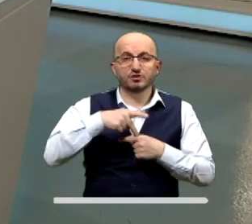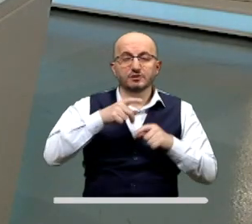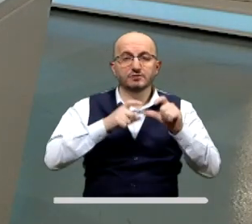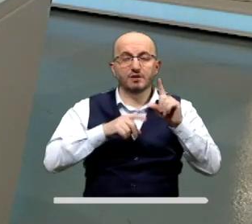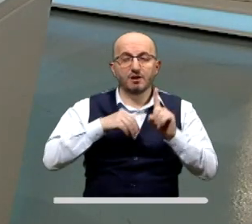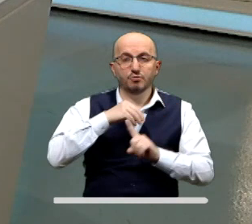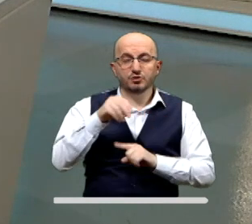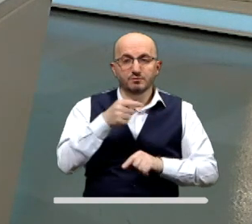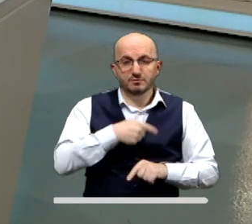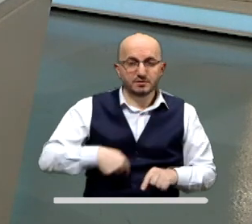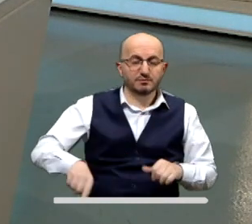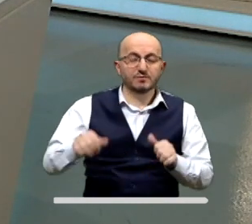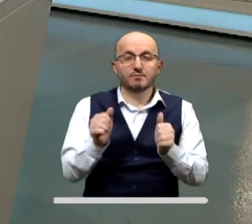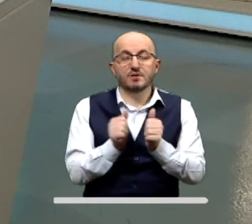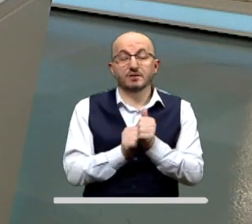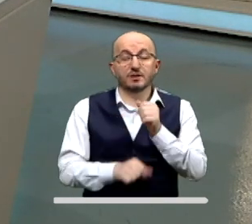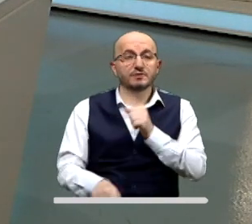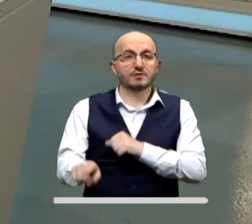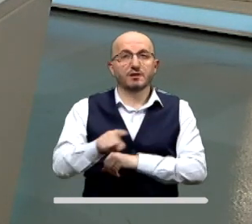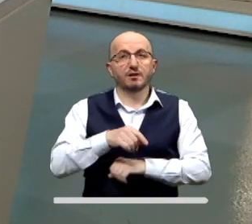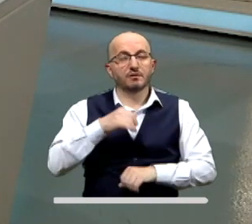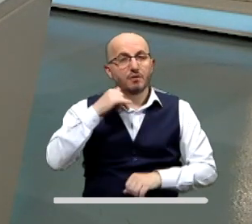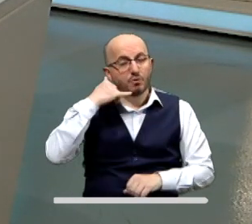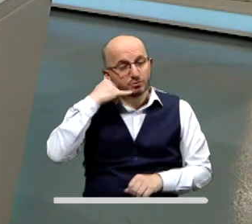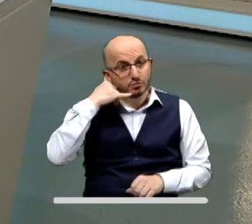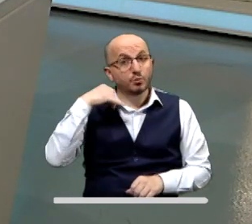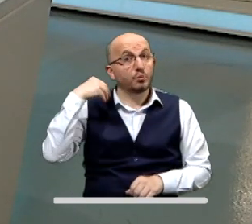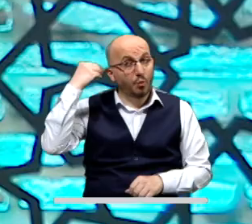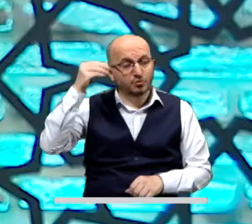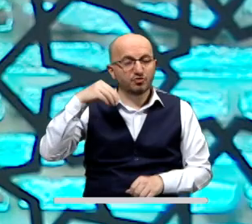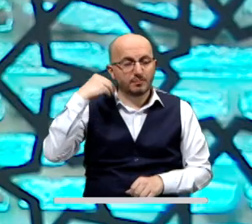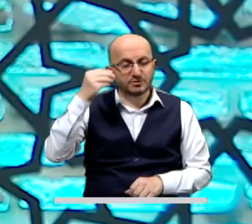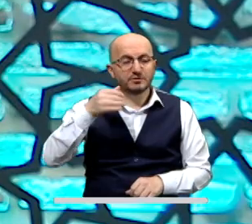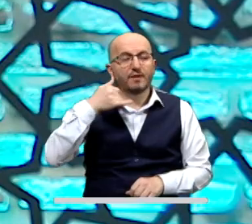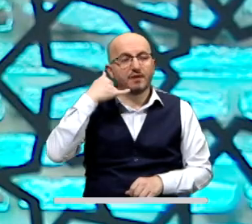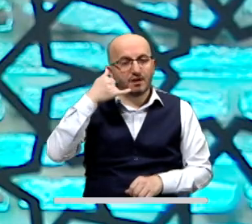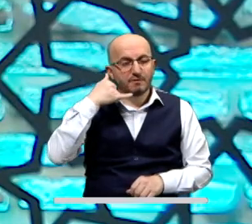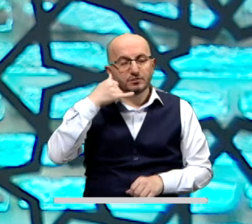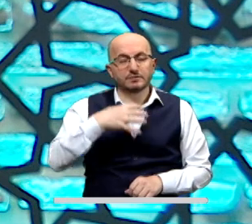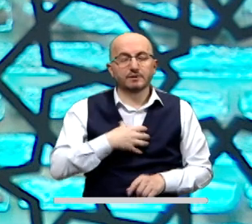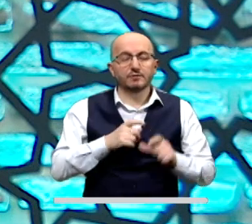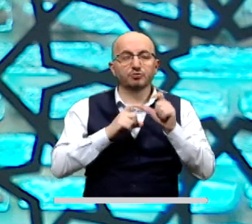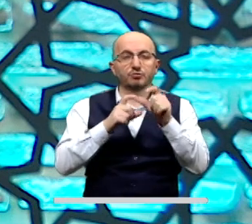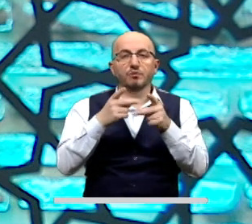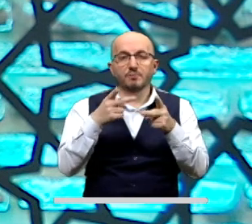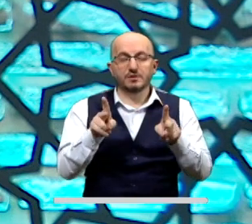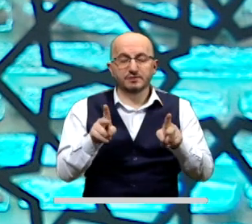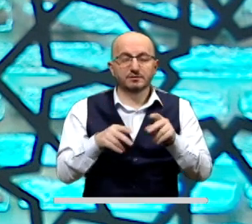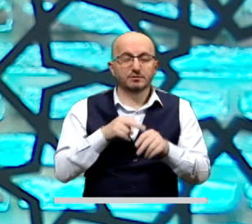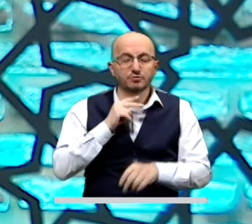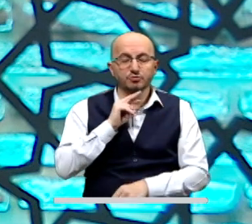Sayar hocam bizimle birlikte Sizlerde kıymetli hocamıza sorularınızı telefon üzerinden kendini sorabilirsiniz